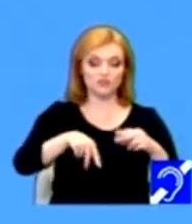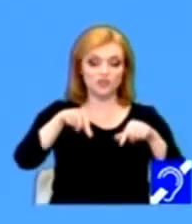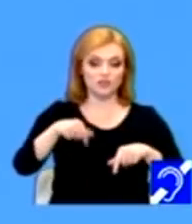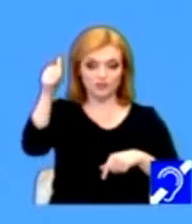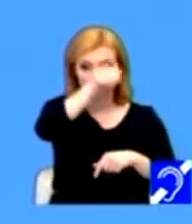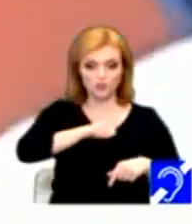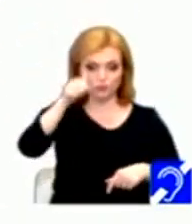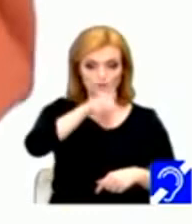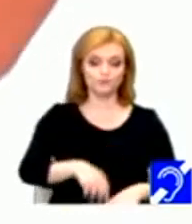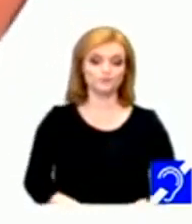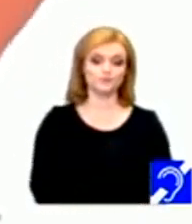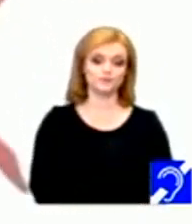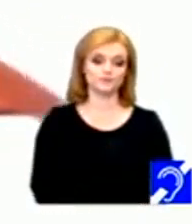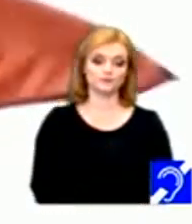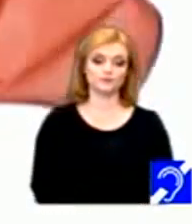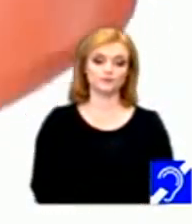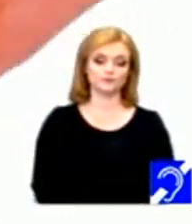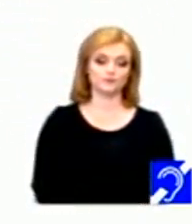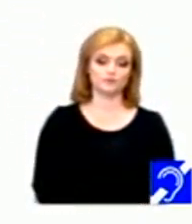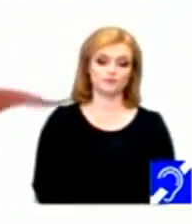acestui an.